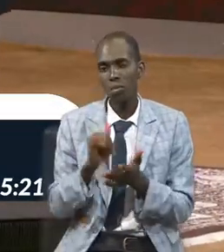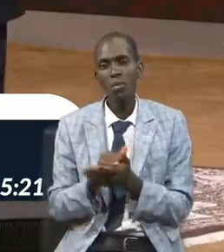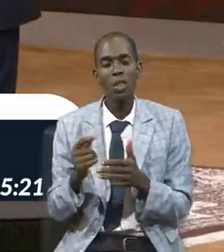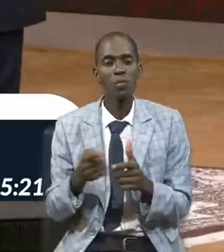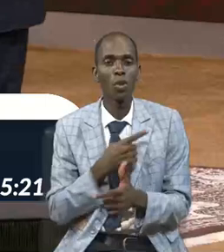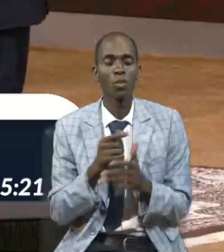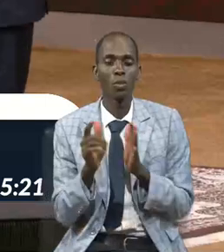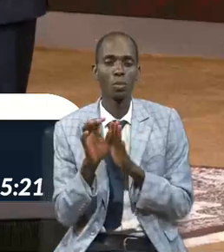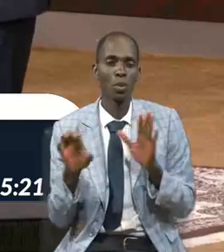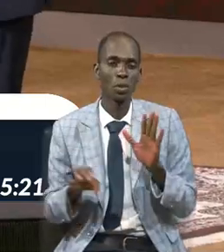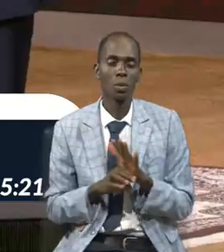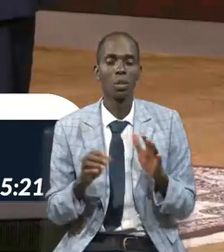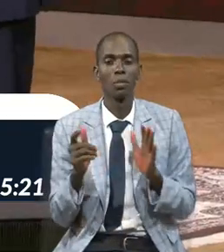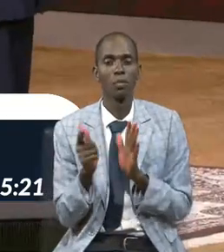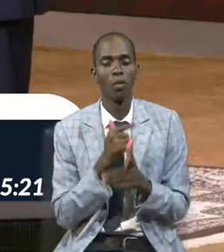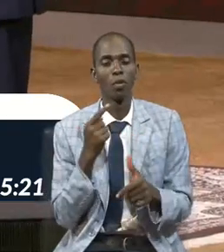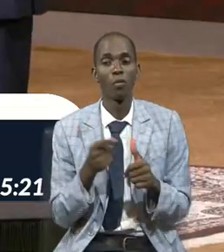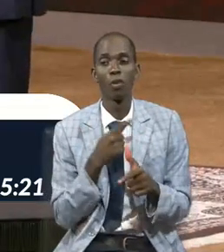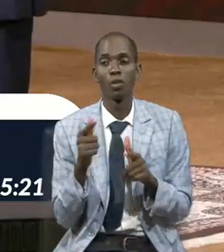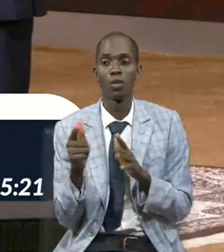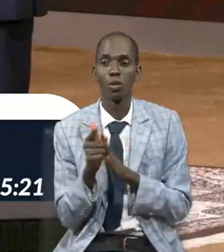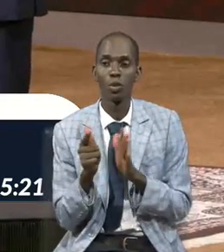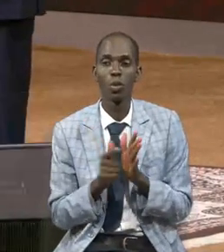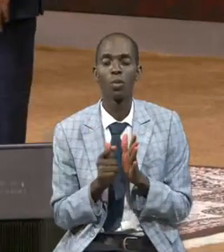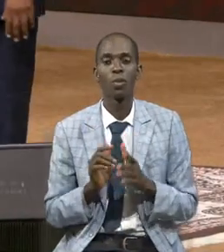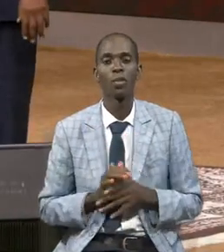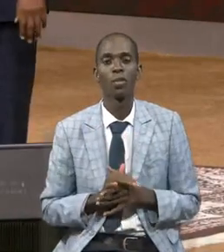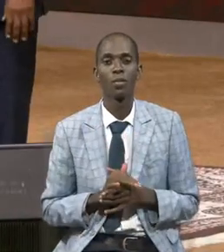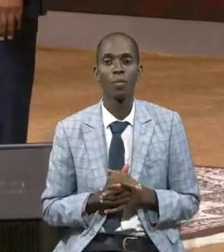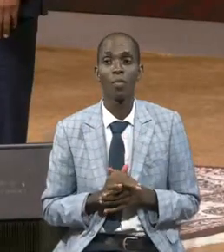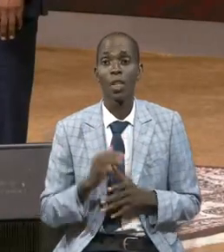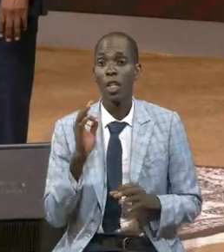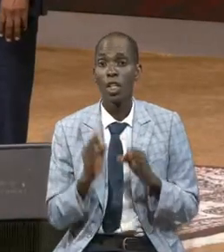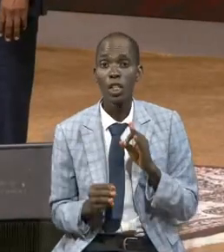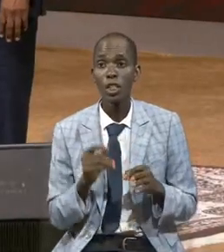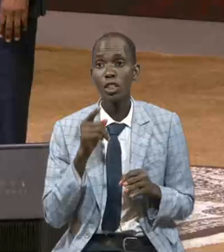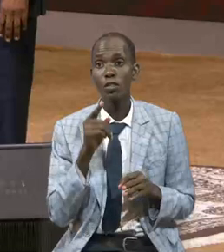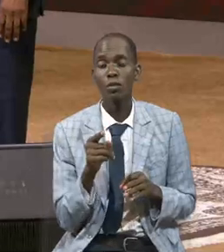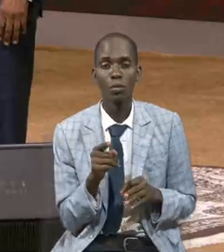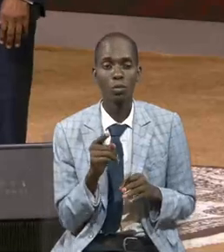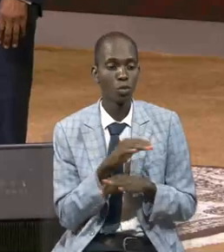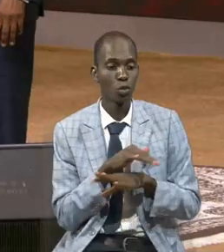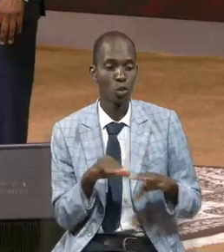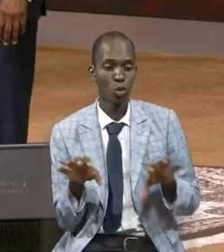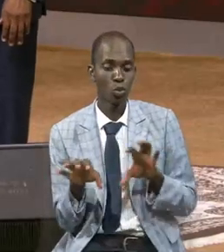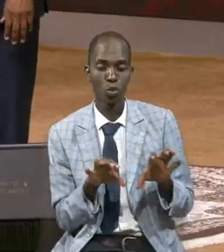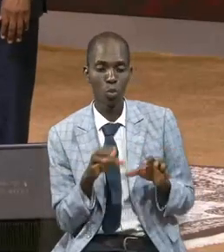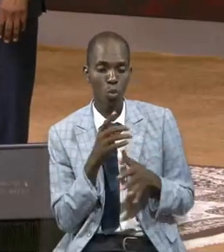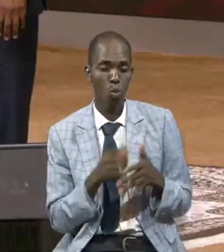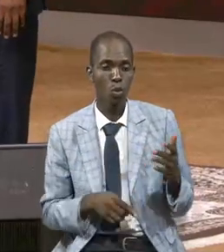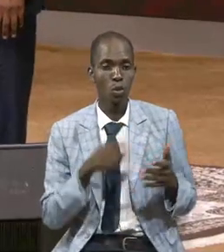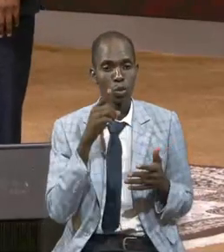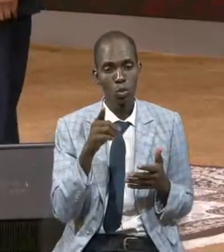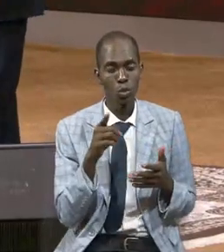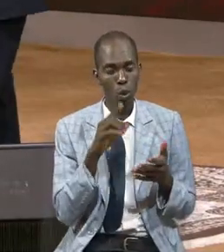faire, voici la direction à aller, voici ce qu'il faut faire, si vous ne faites pas cela,